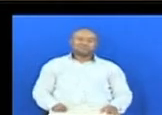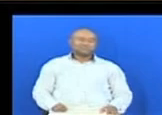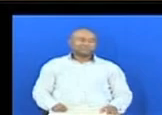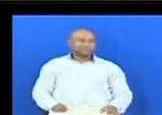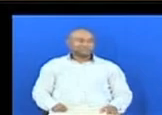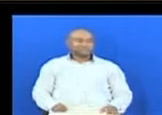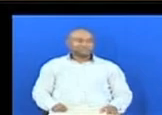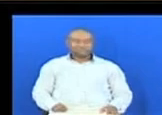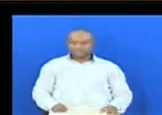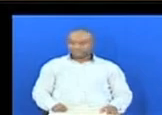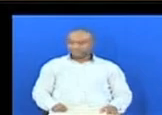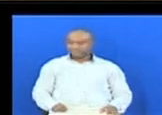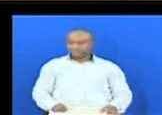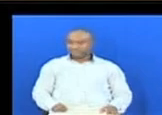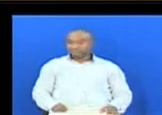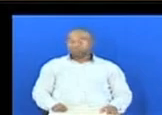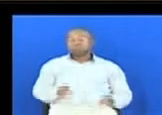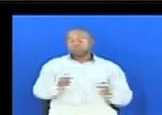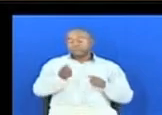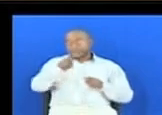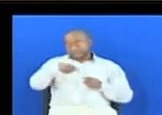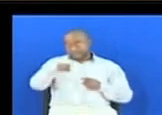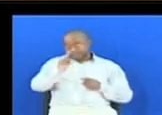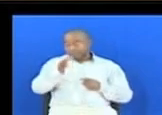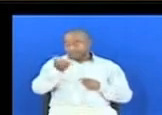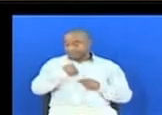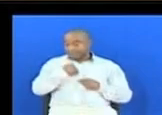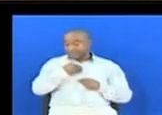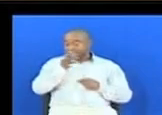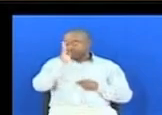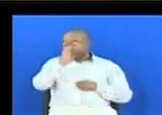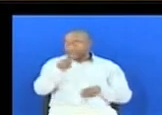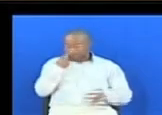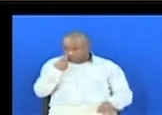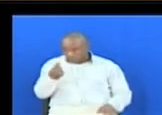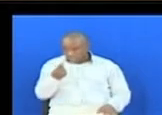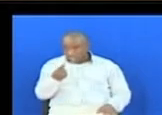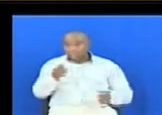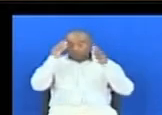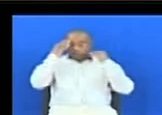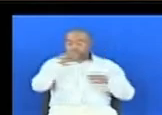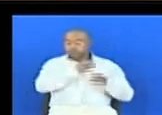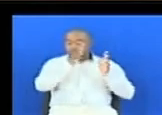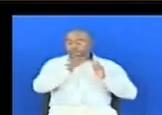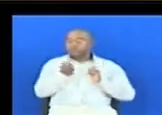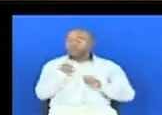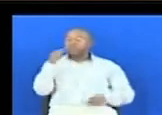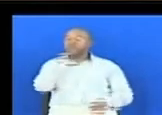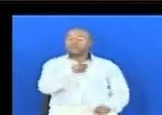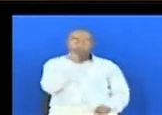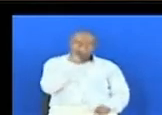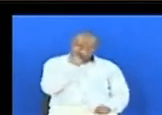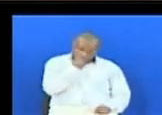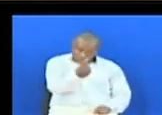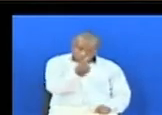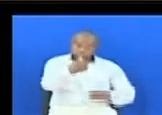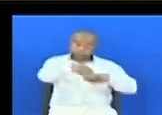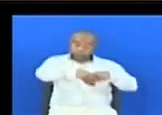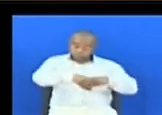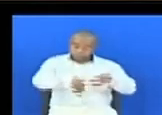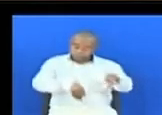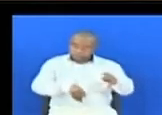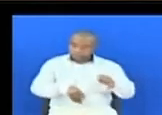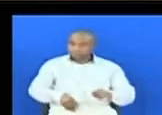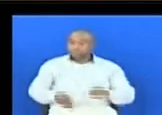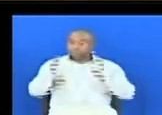kinafanya. Lakini pamoja na yote, kama nilivyosema, nimeenda kumuona Mheshimiwa Waziri Mkuu, amepata nafasi ya kwenda kule na kumuona, na